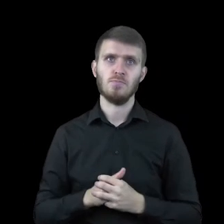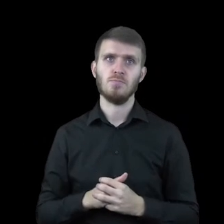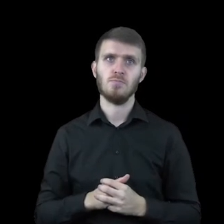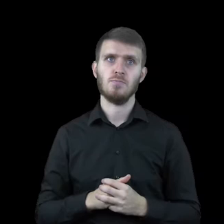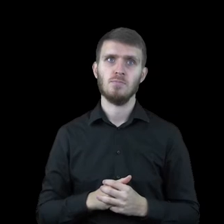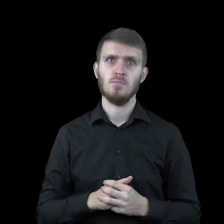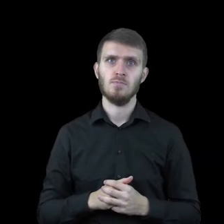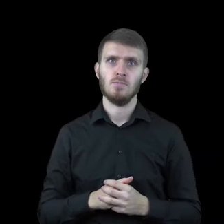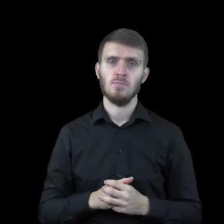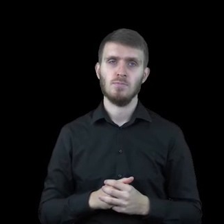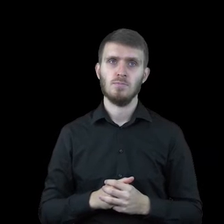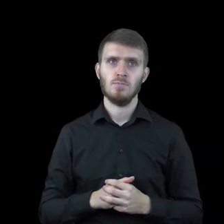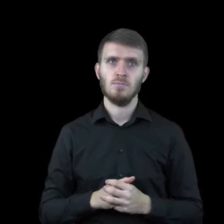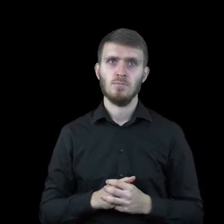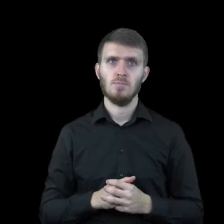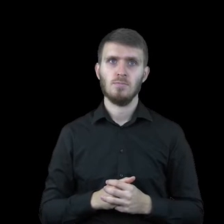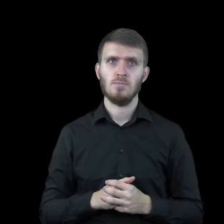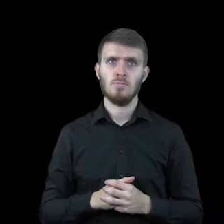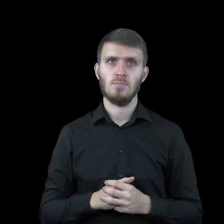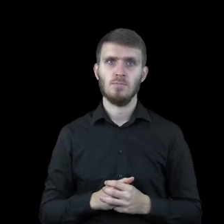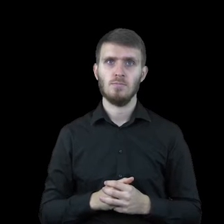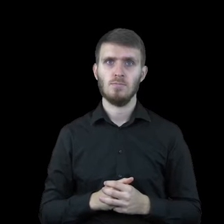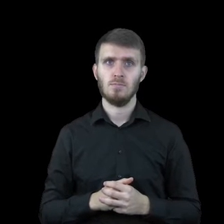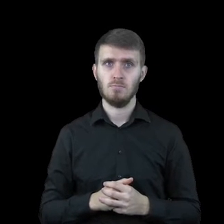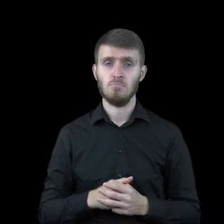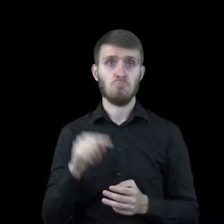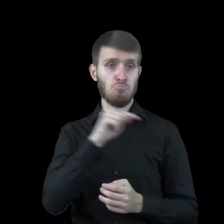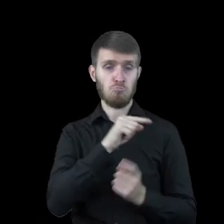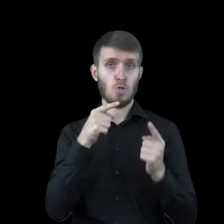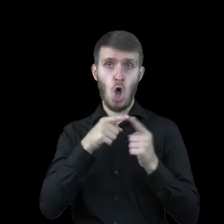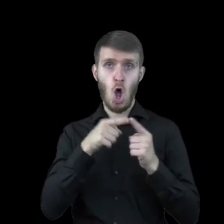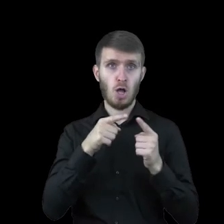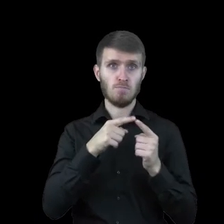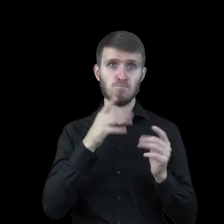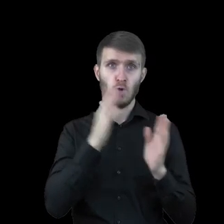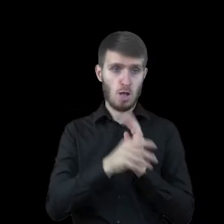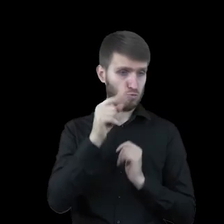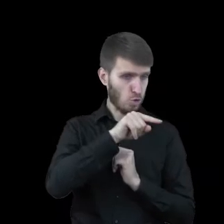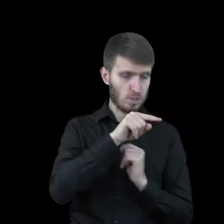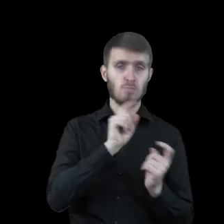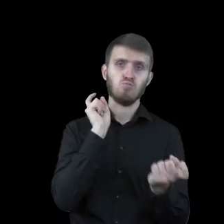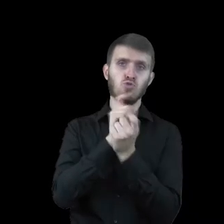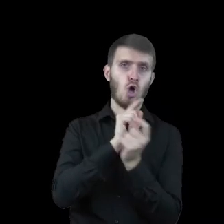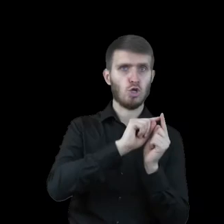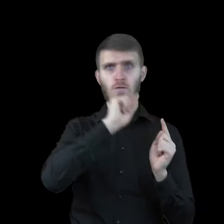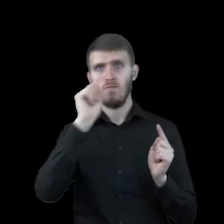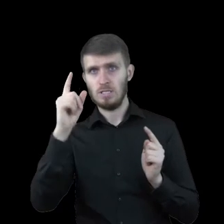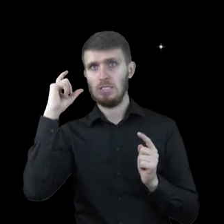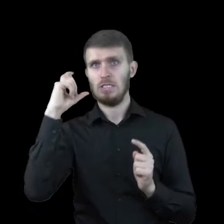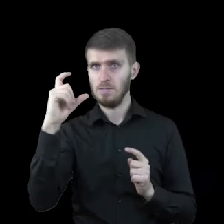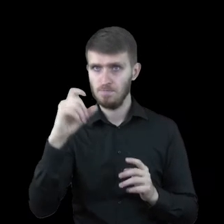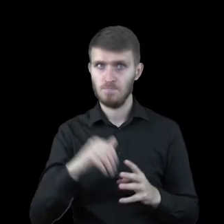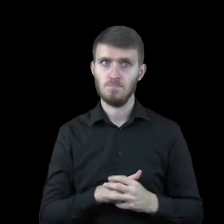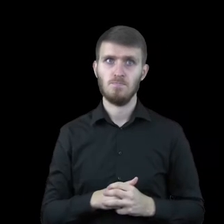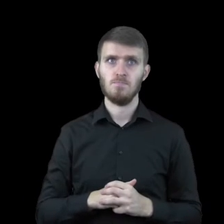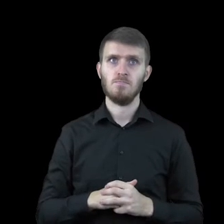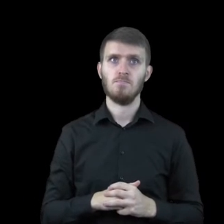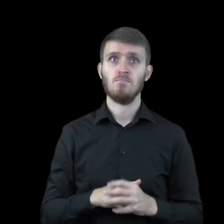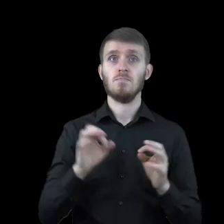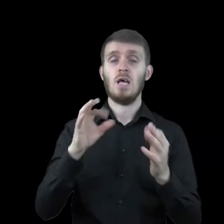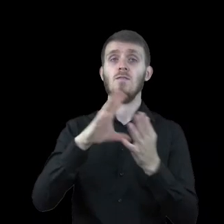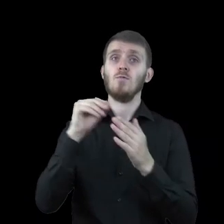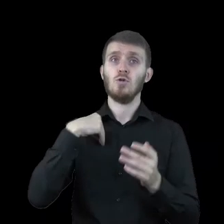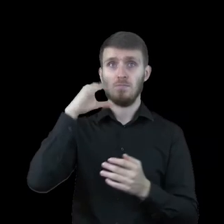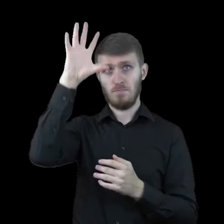długości dwóch boków w trójkącie prostokątnym, to potrafimy policzyć długość trzeciego boku. To jest kąt prosty, naprzeciwko kąta prostego było nasze C.